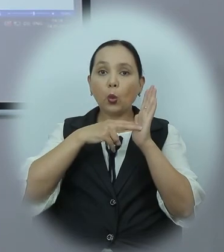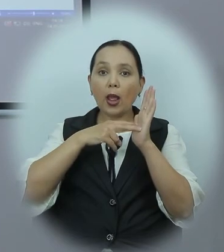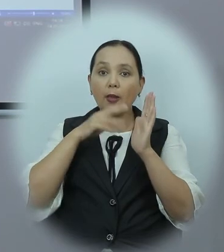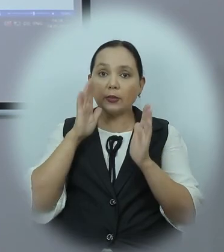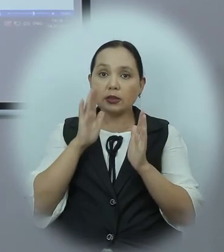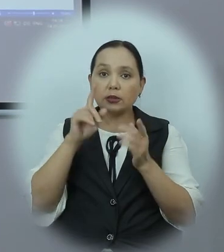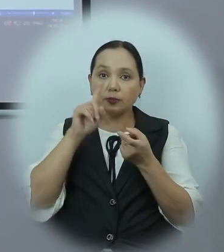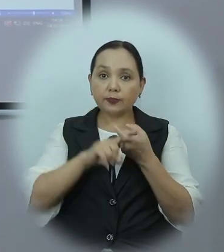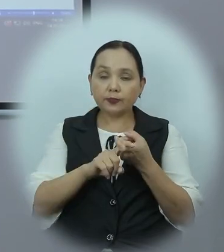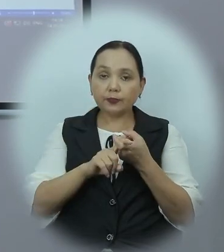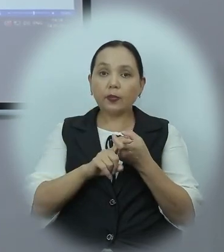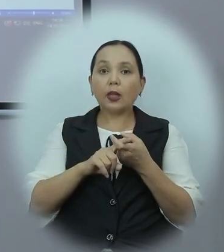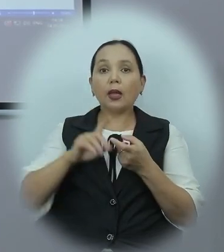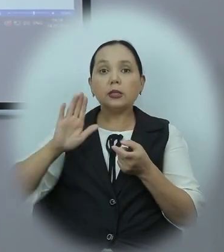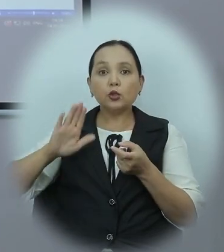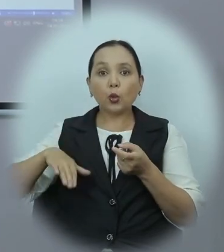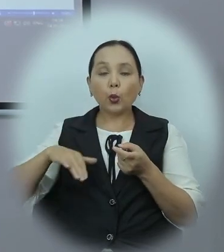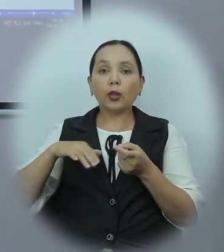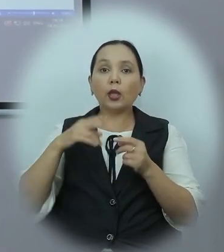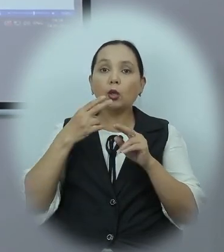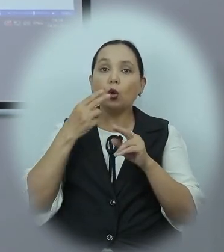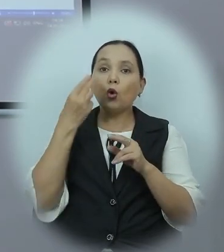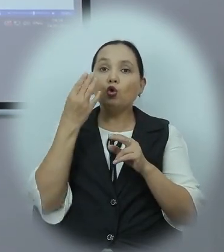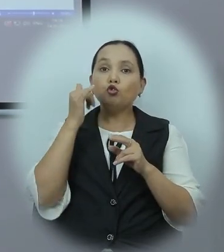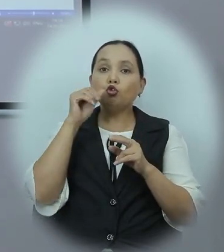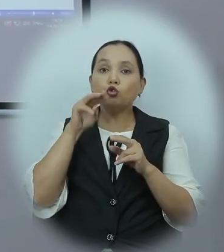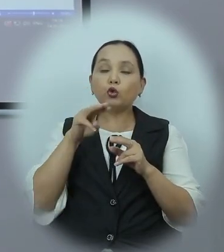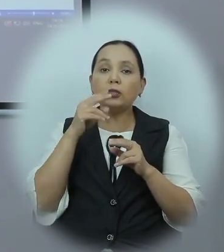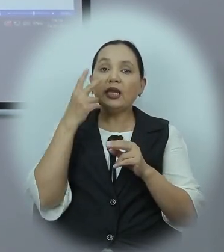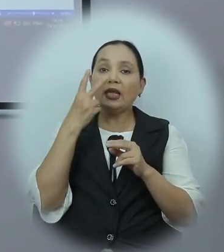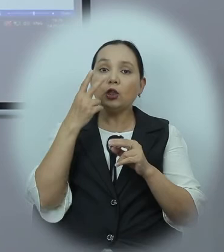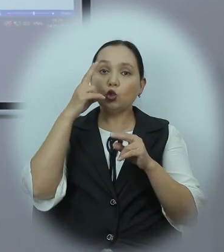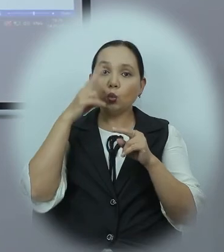ulaymiz. Ulaganimizdan so'ng shubni ikkinchi uchini